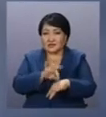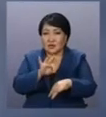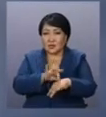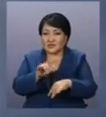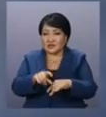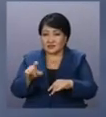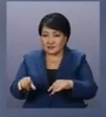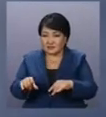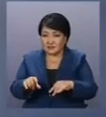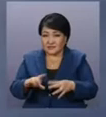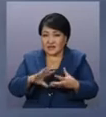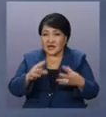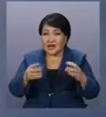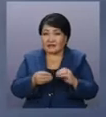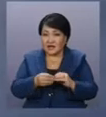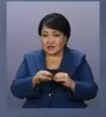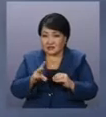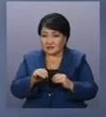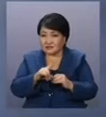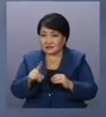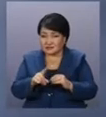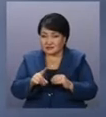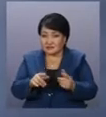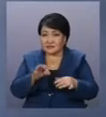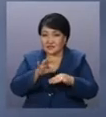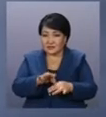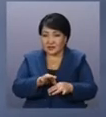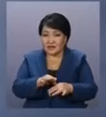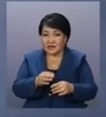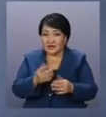жасап, қай жерде көп шақырту болады, соған байланысты